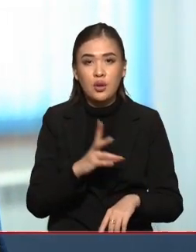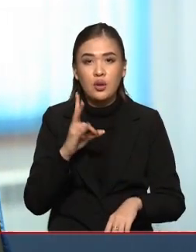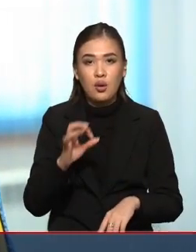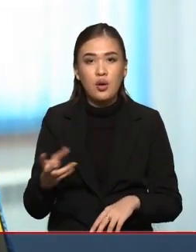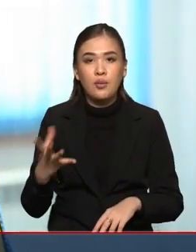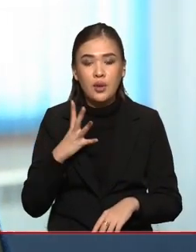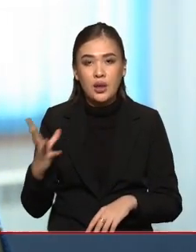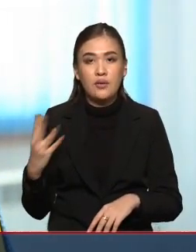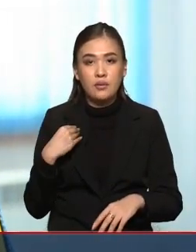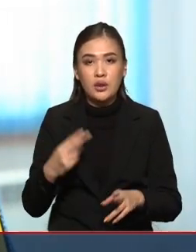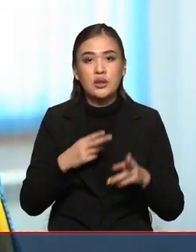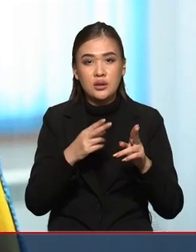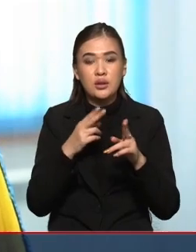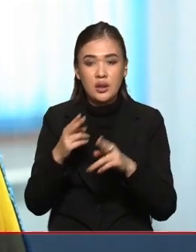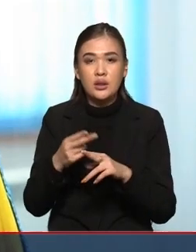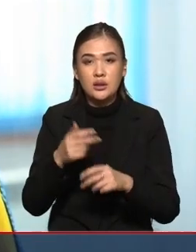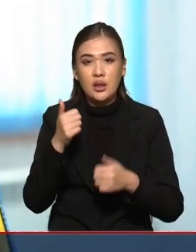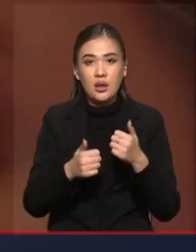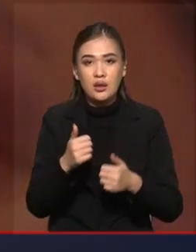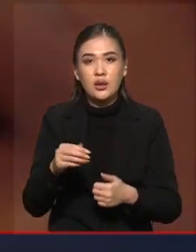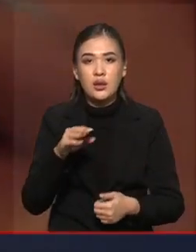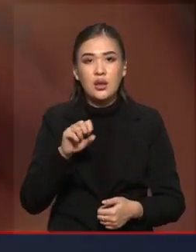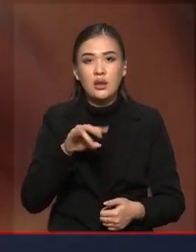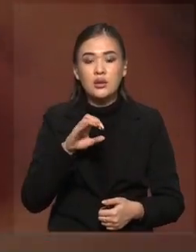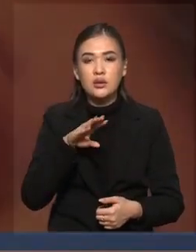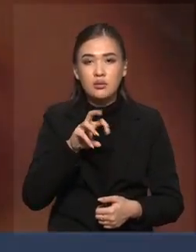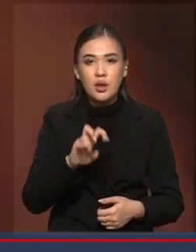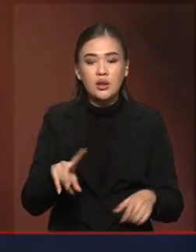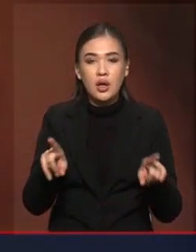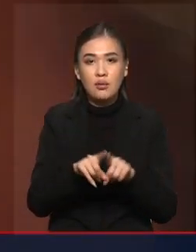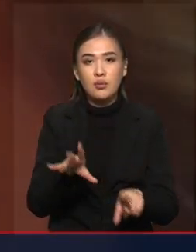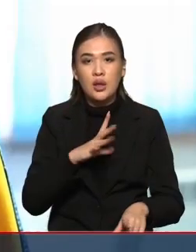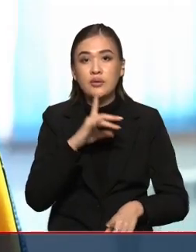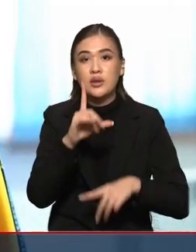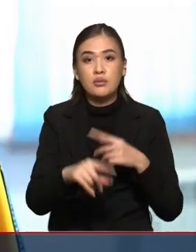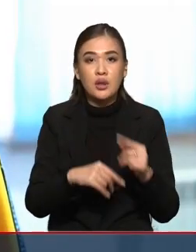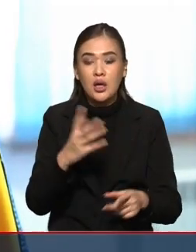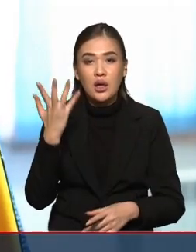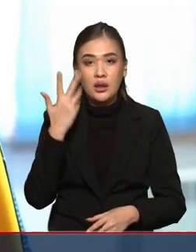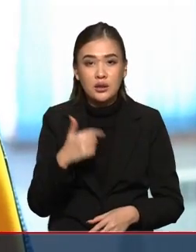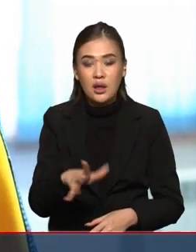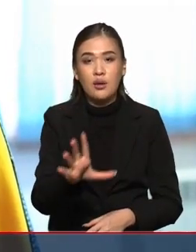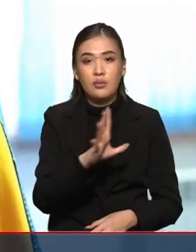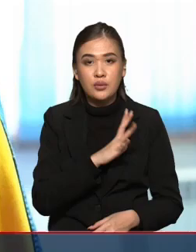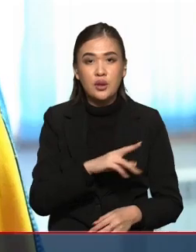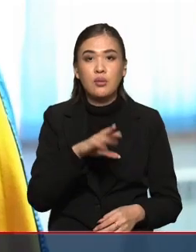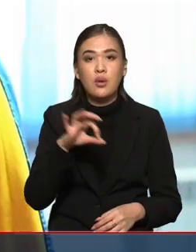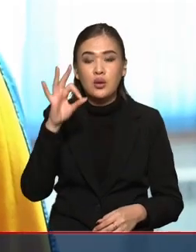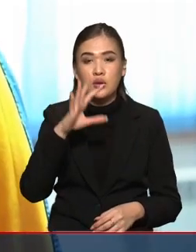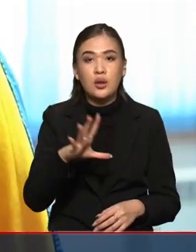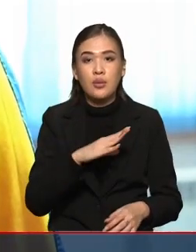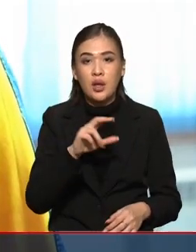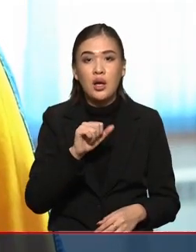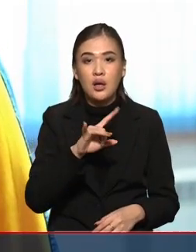с нами на соревнования, и мы считали ее своим талисманом. Проходил всемирный чемпионат по эксклюзивному